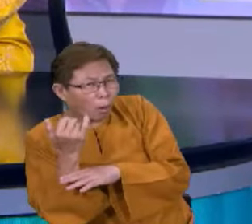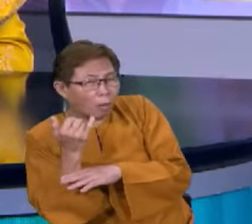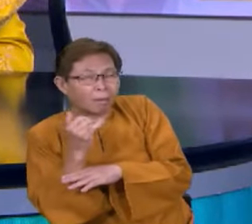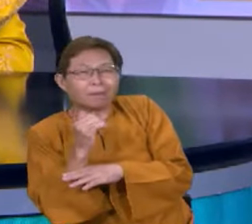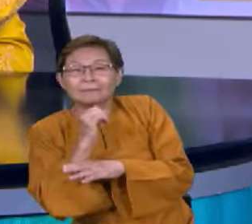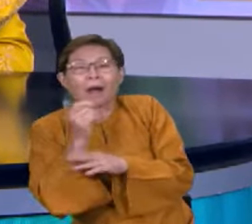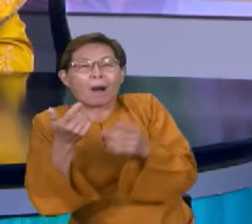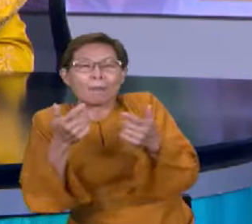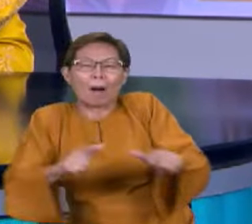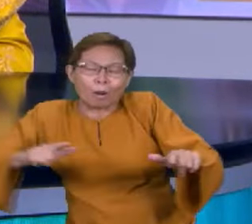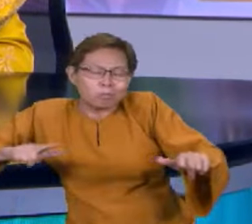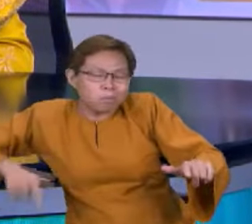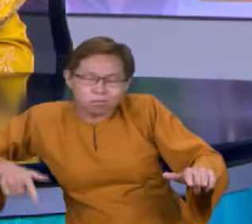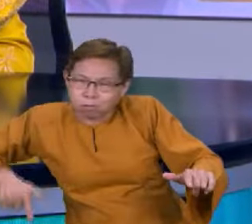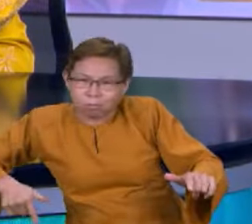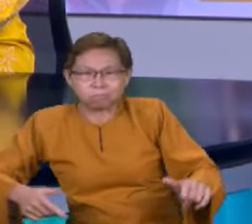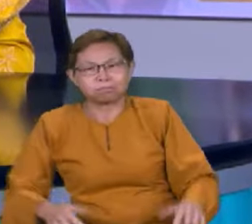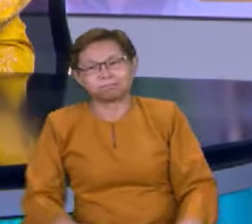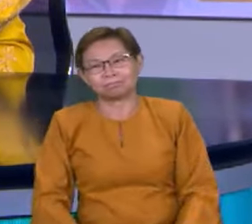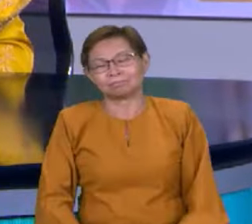tidak berlaku kelewatan.